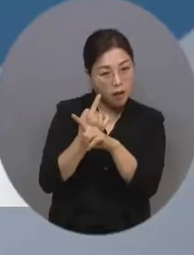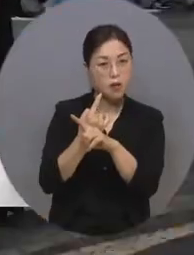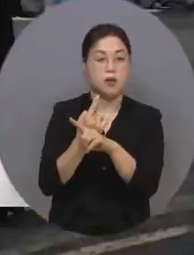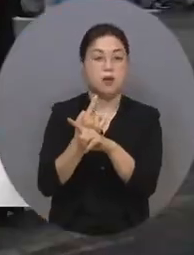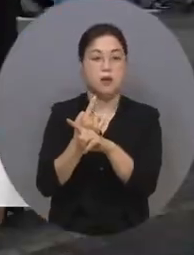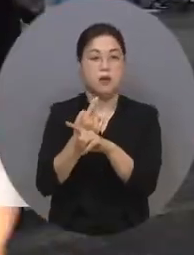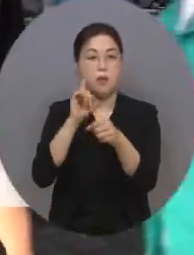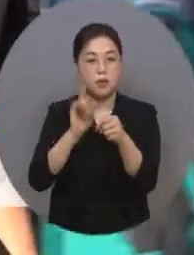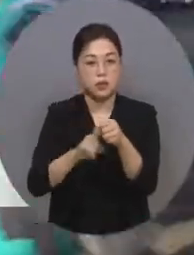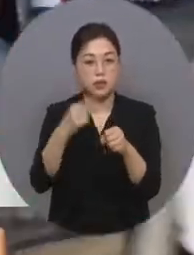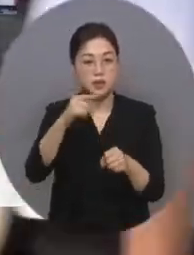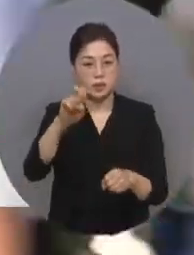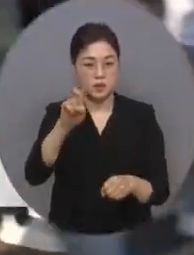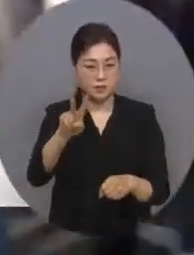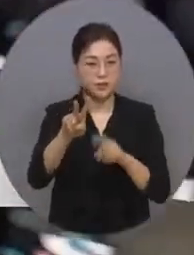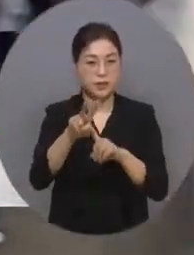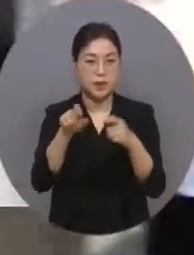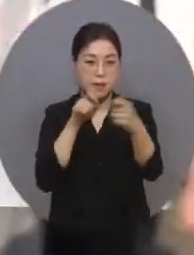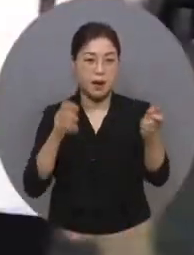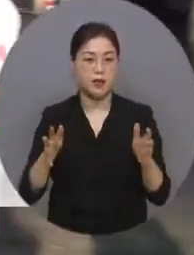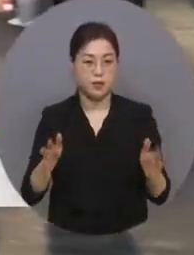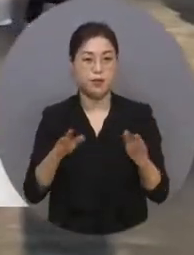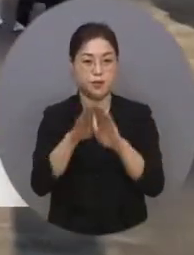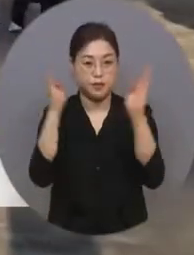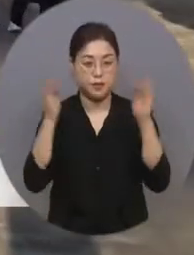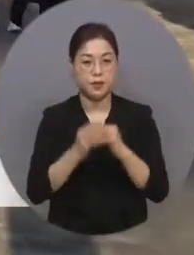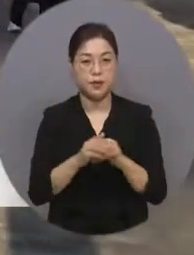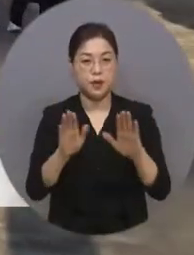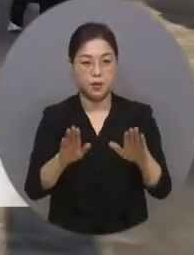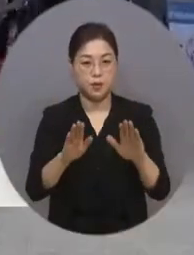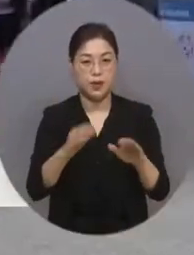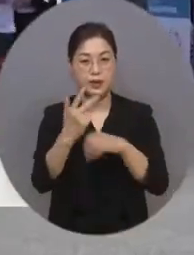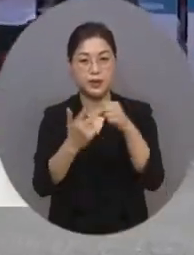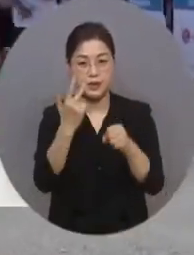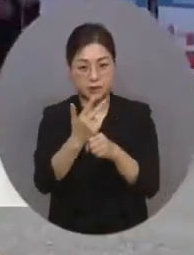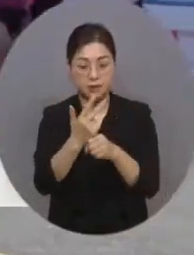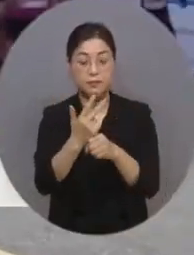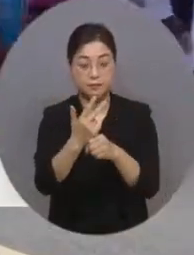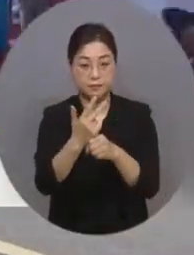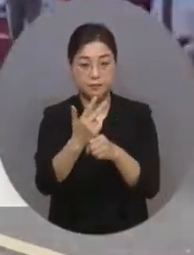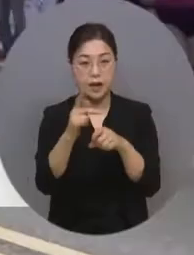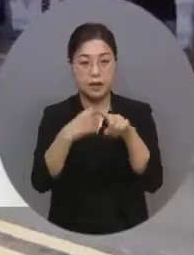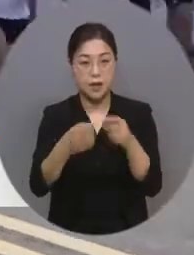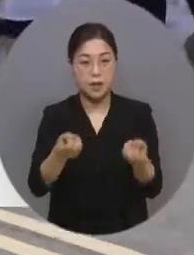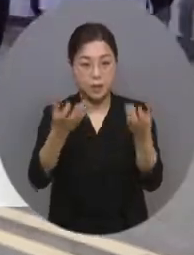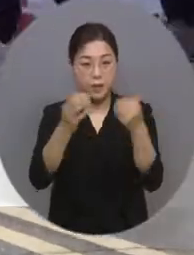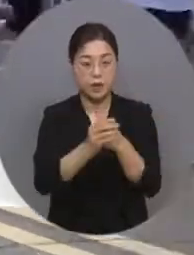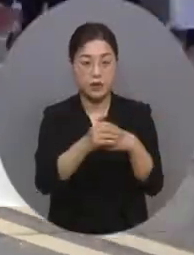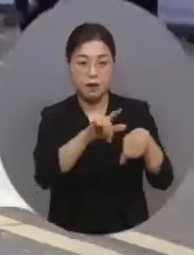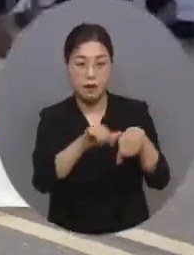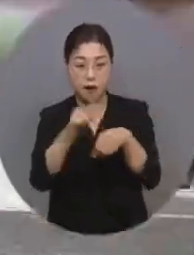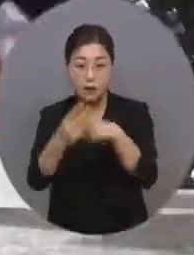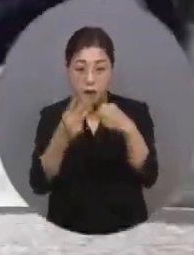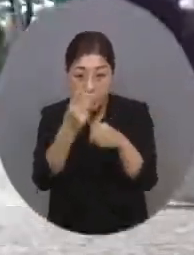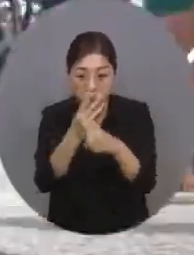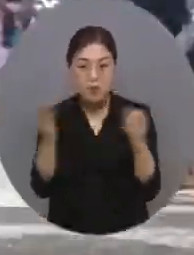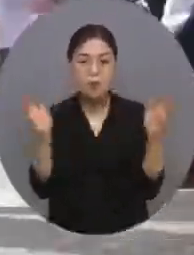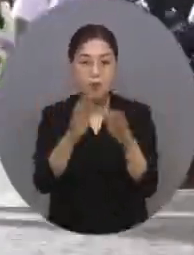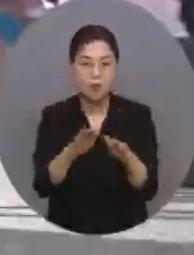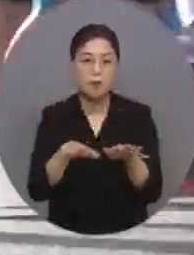슈퍼 블루 마라톤을 개최했습니다. 올해로 7주년을 맞은 이번 대회는 3년 만에 대면 행사로